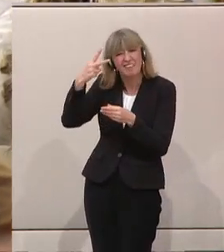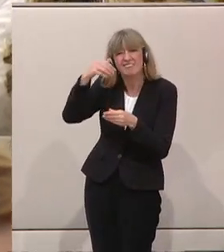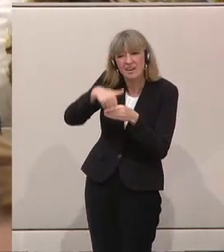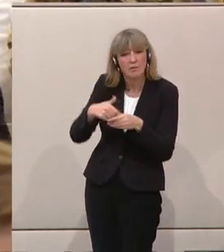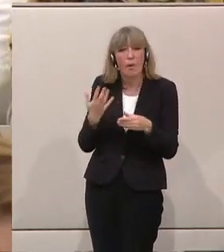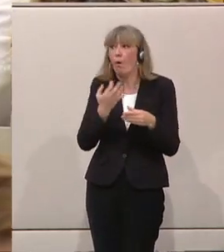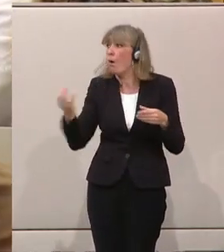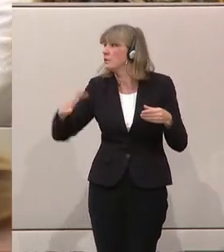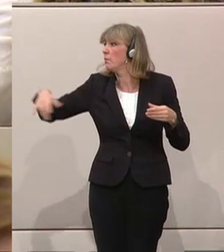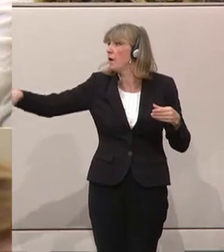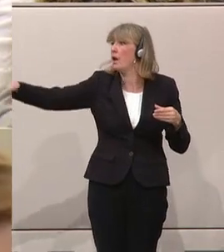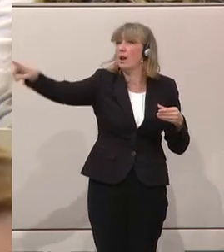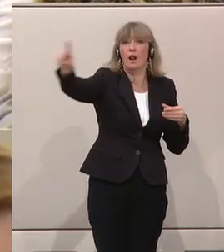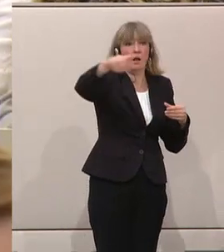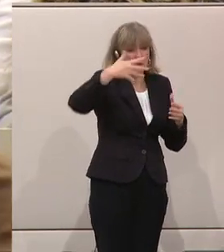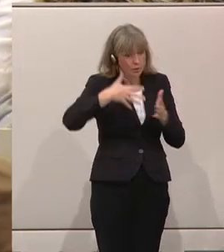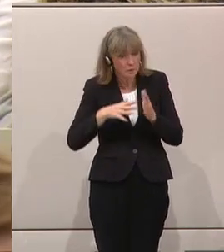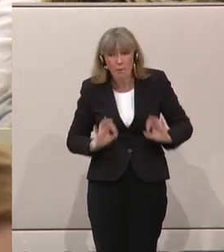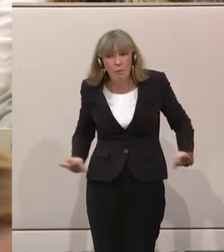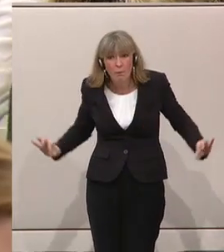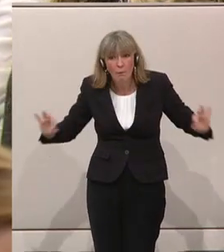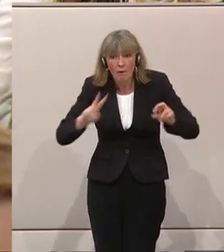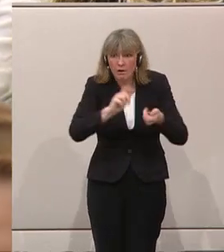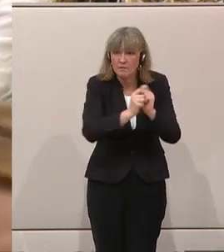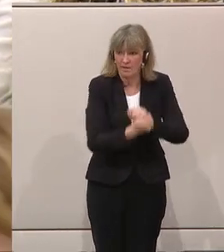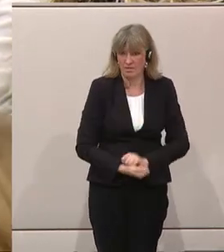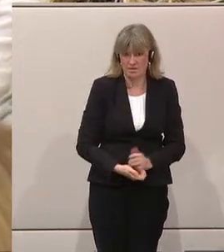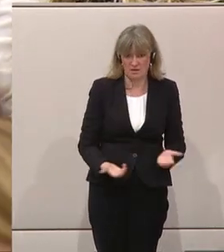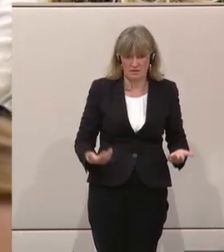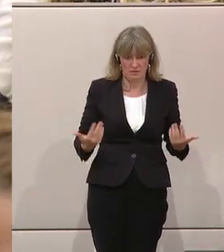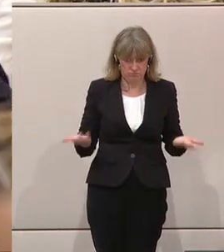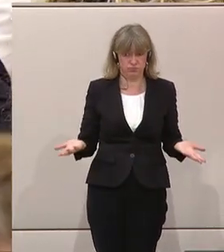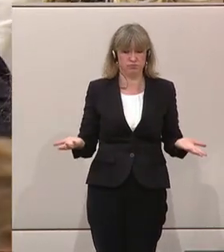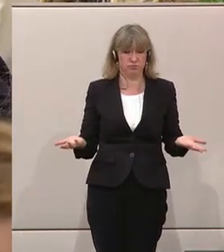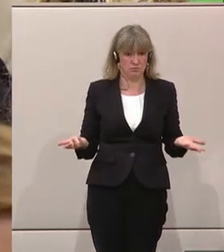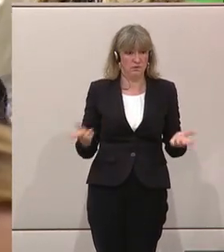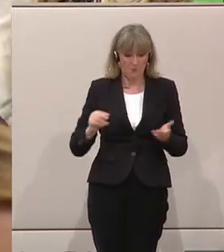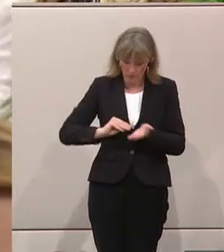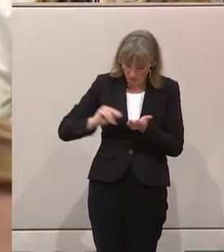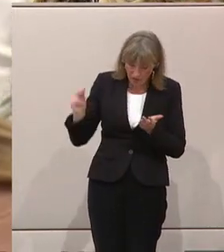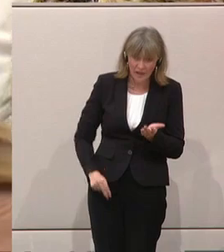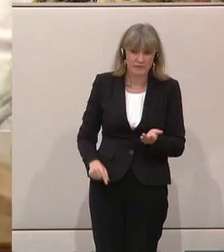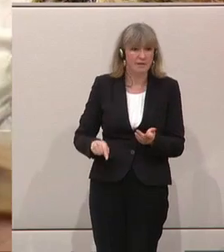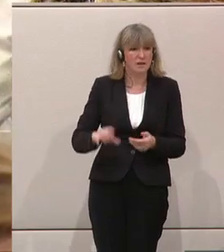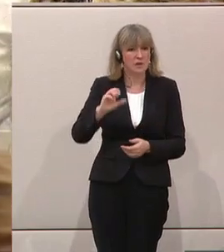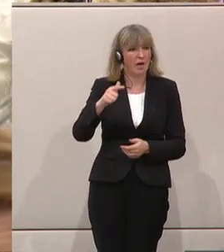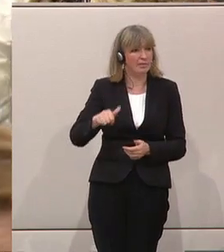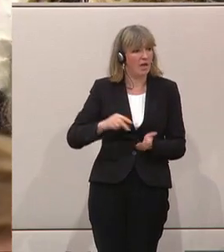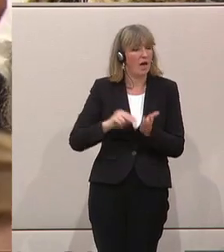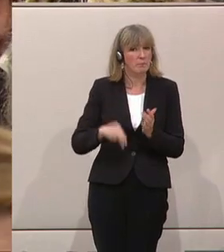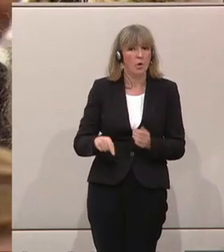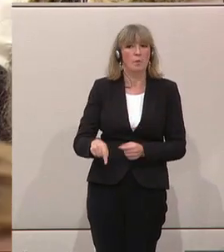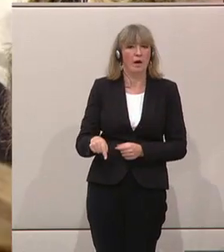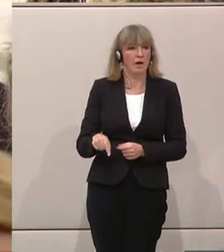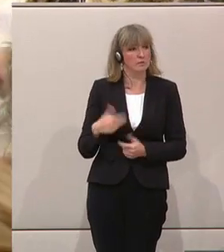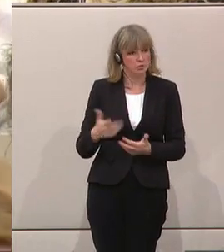ohne jegliche parlamentarische Kontrolle jederzeit verändert werden. Eine Ratifikation des CETA-Abkommens